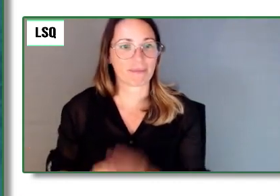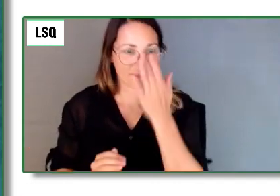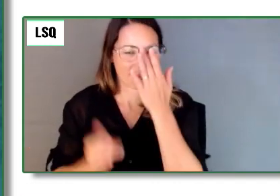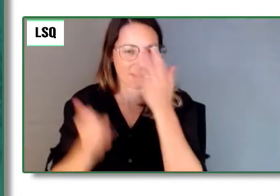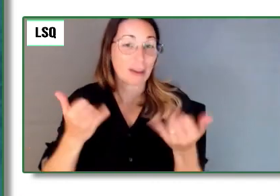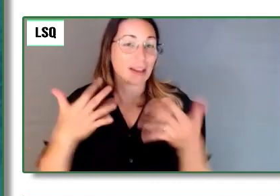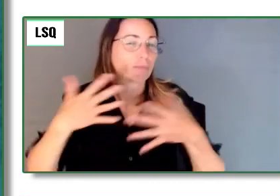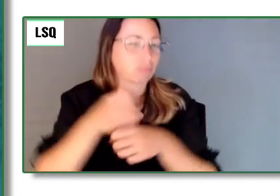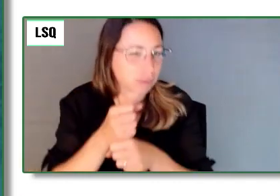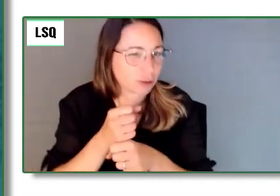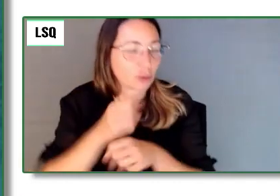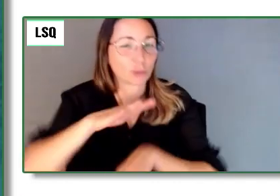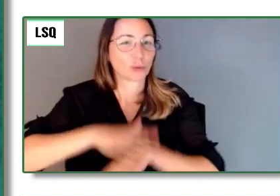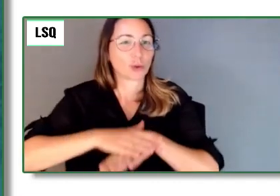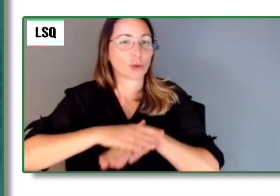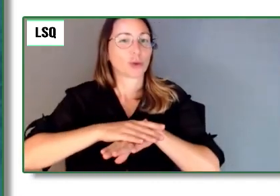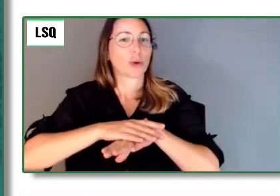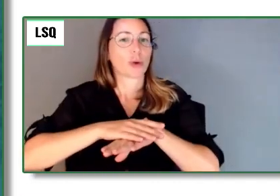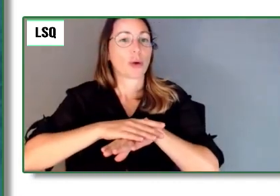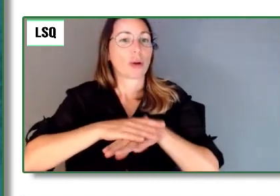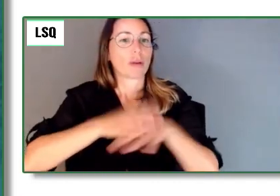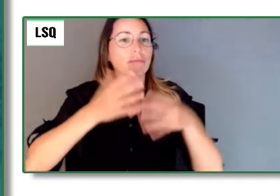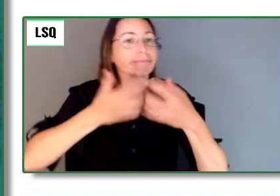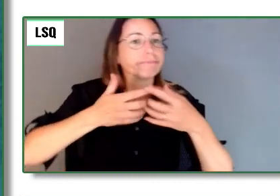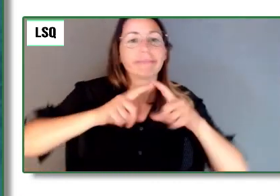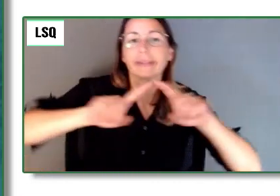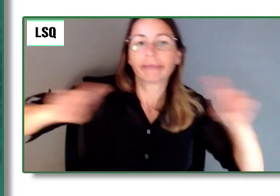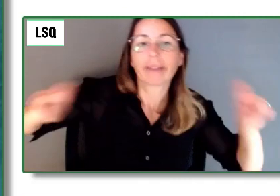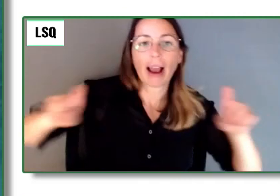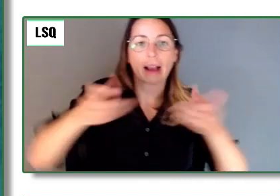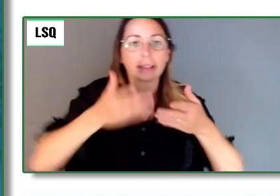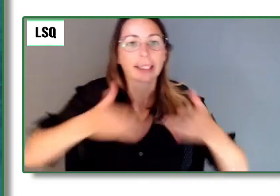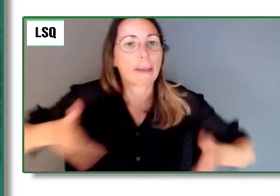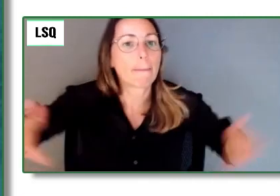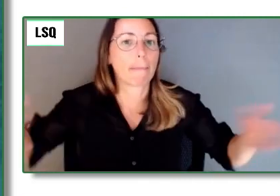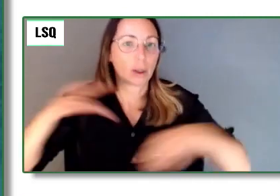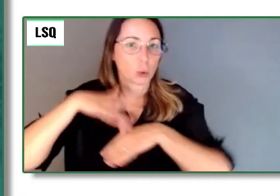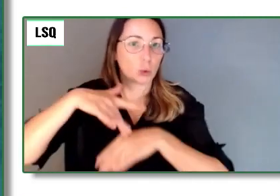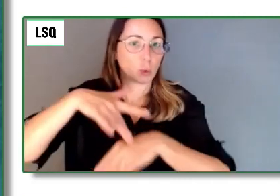Les chiens guides, c'est ce que j'adore. C'est mon préféré. J'utilise